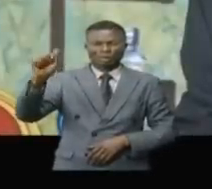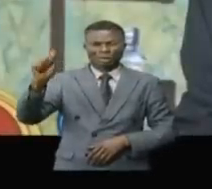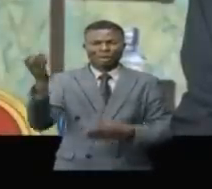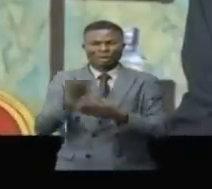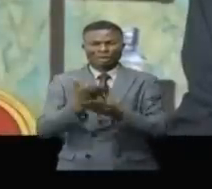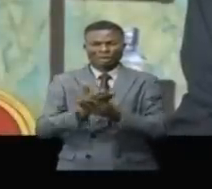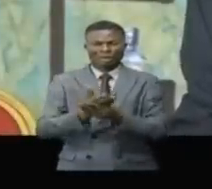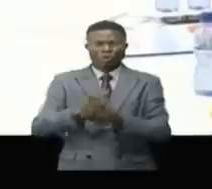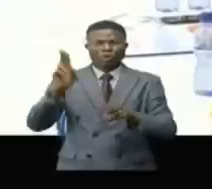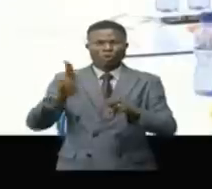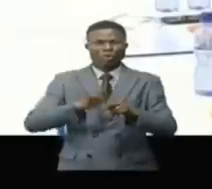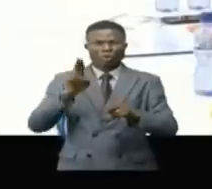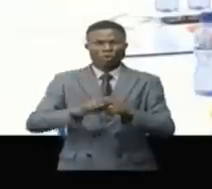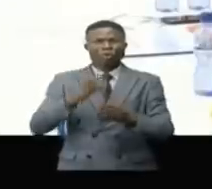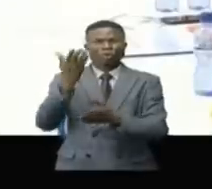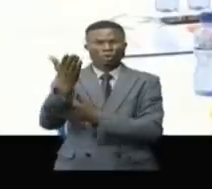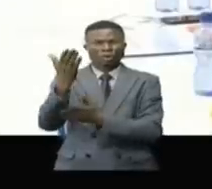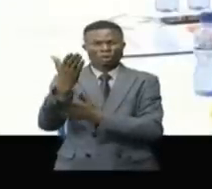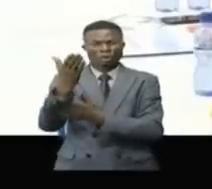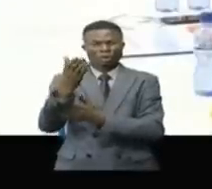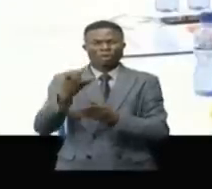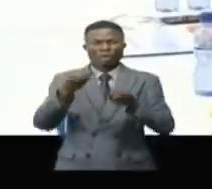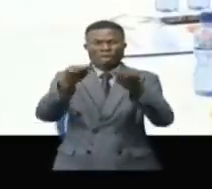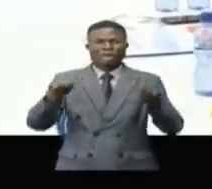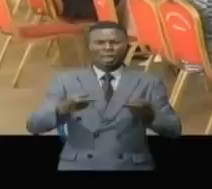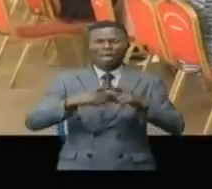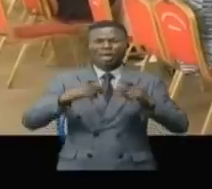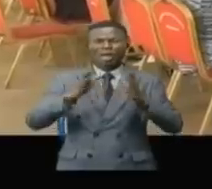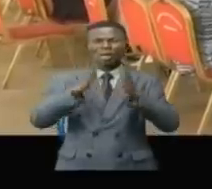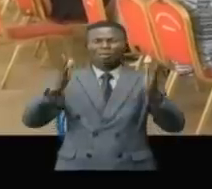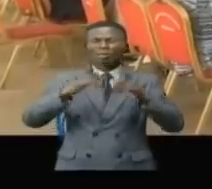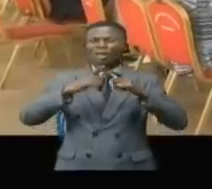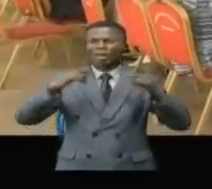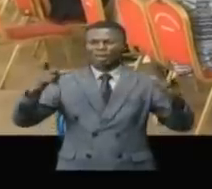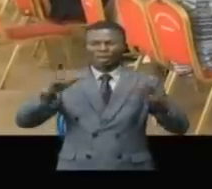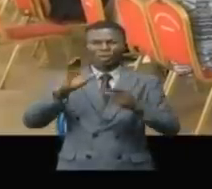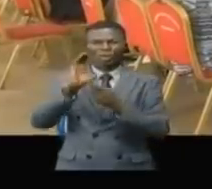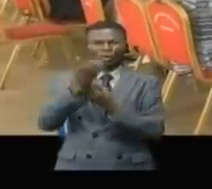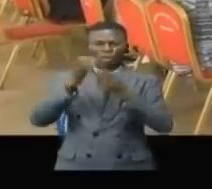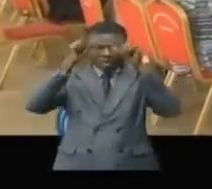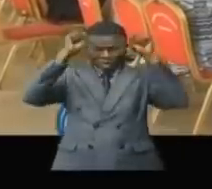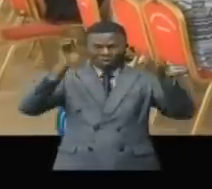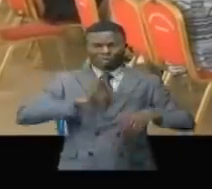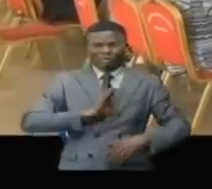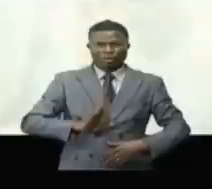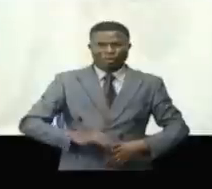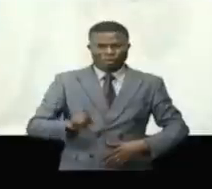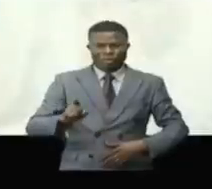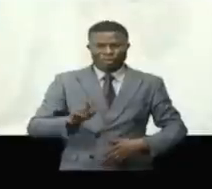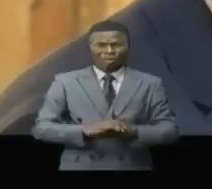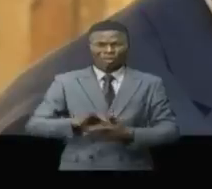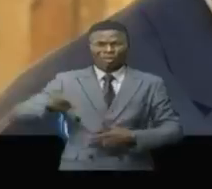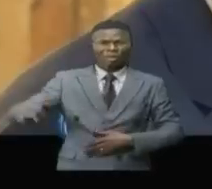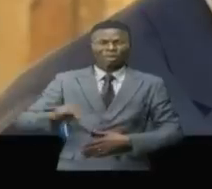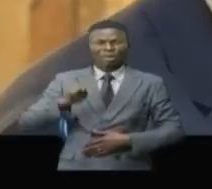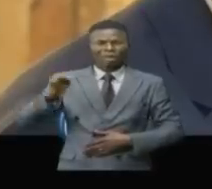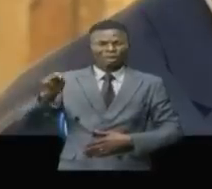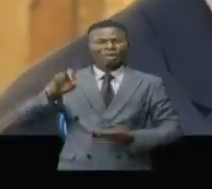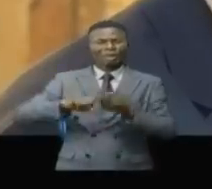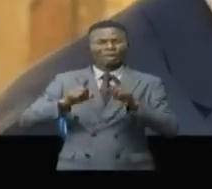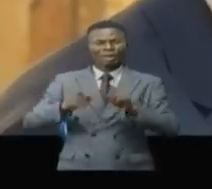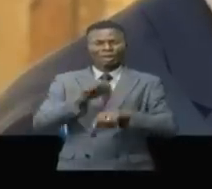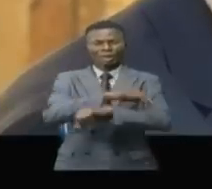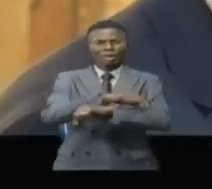mise en application de recommandations de cette grande messe ouverte et clôturée par le président Félix Tshisekedi, Jean-Marie Bassa et compagnie au siège